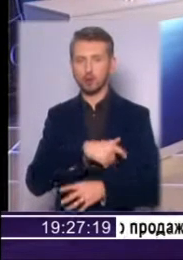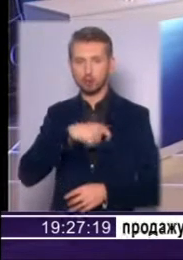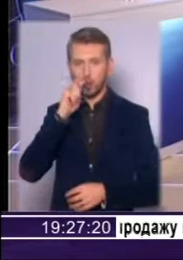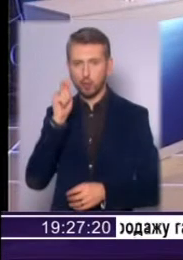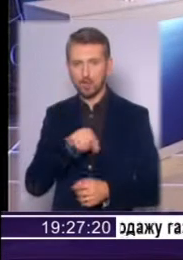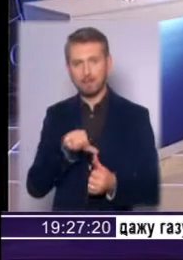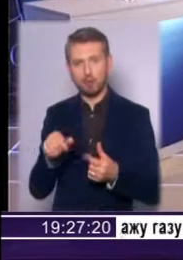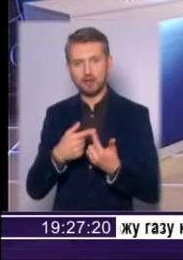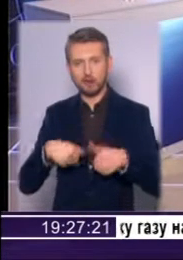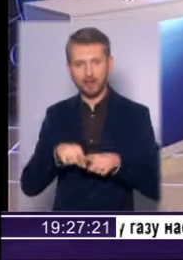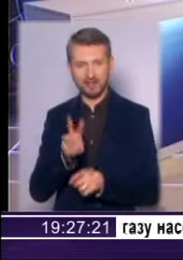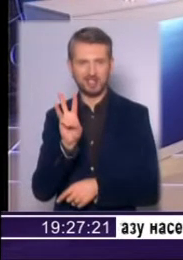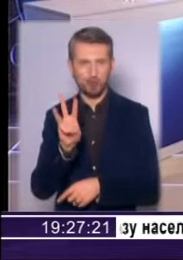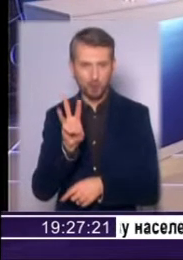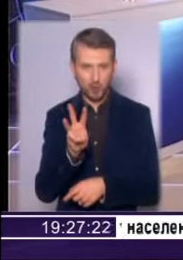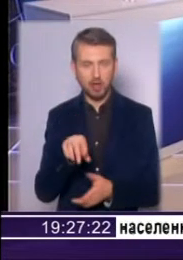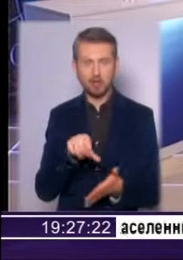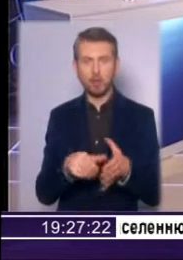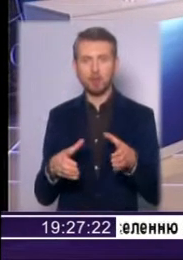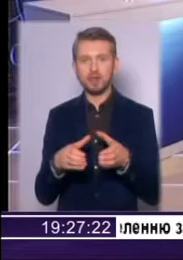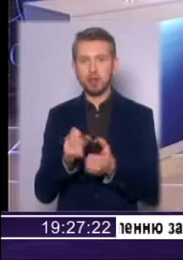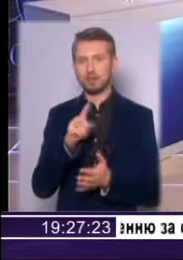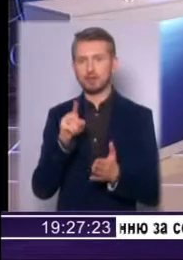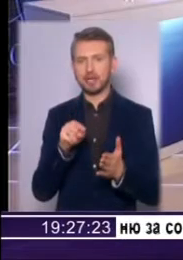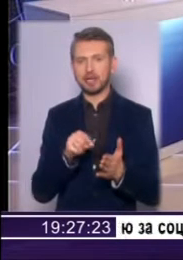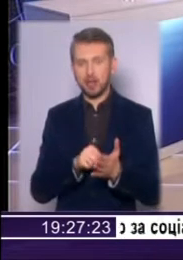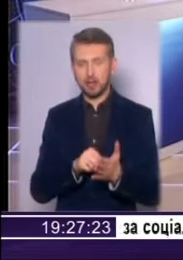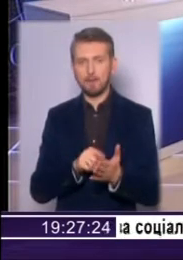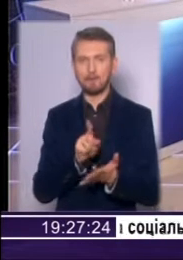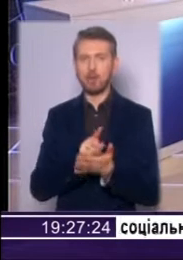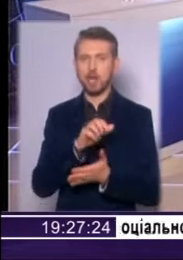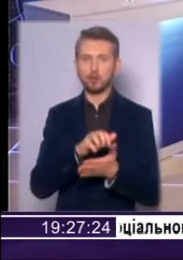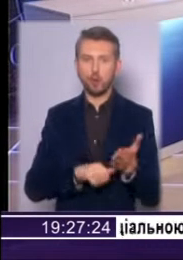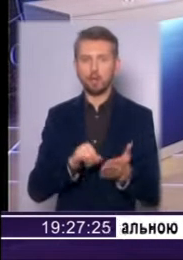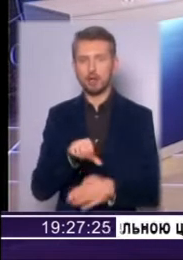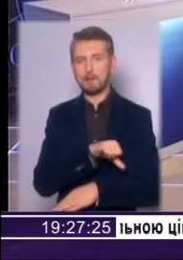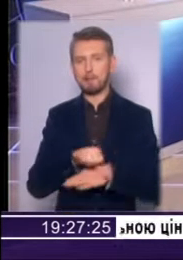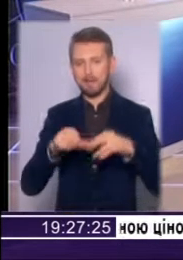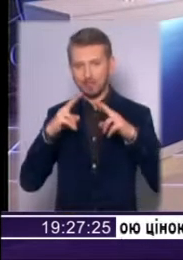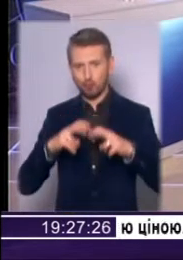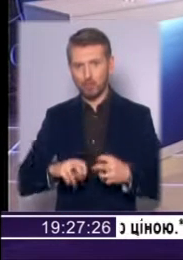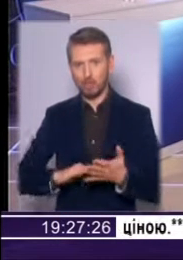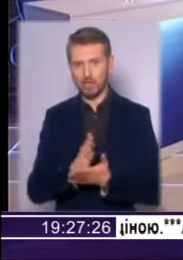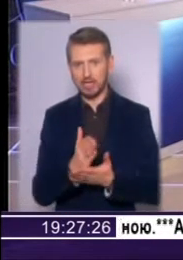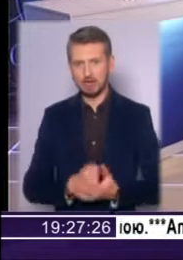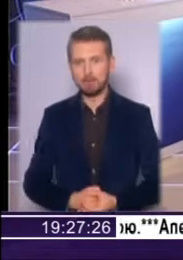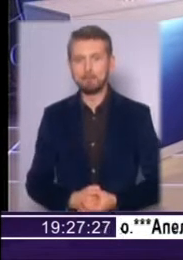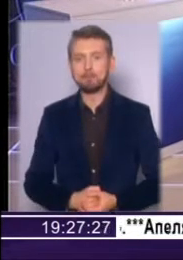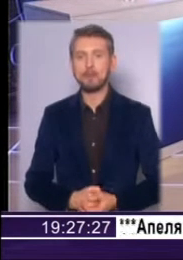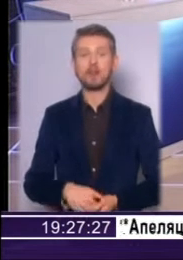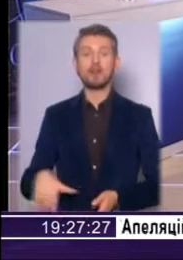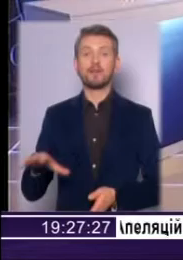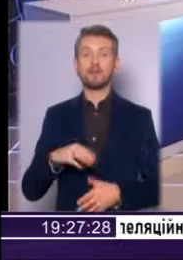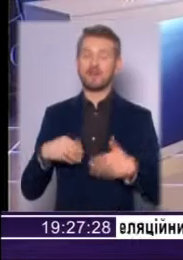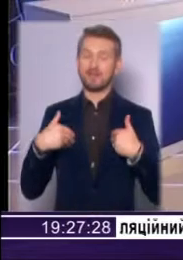член Всеукраїнського об'єднання «Свобода», член Комітету Верховної Ради України з питань податкової та митної політики. Всіх вітаю